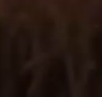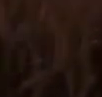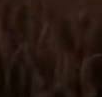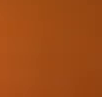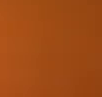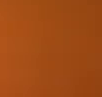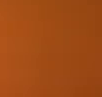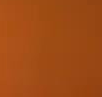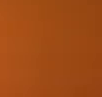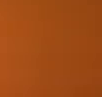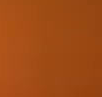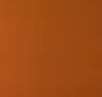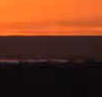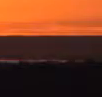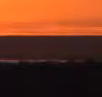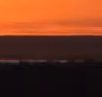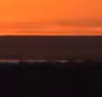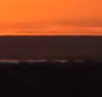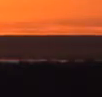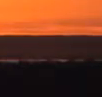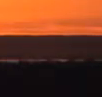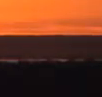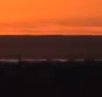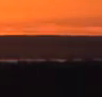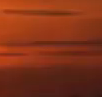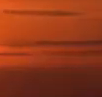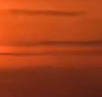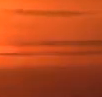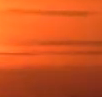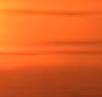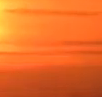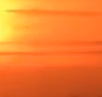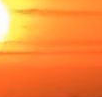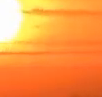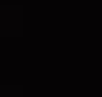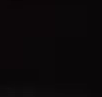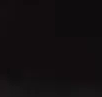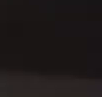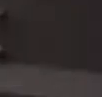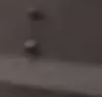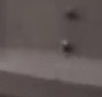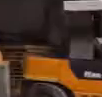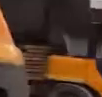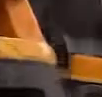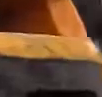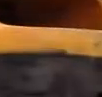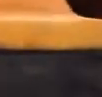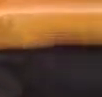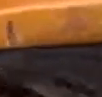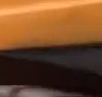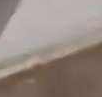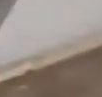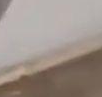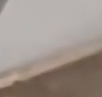Высокий урожай – это труд крестьянина, помноженный на надежную технику. А обслуживать и ремонтировать ее важно у проверенного